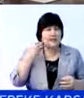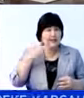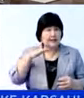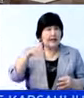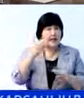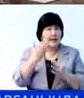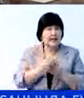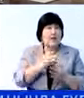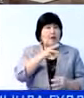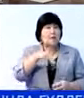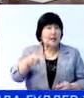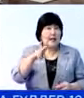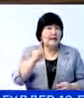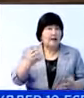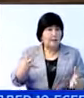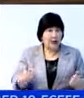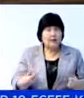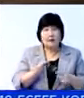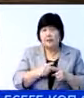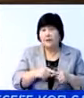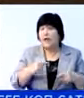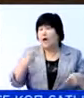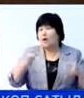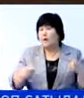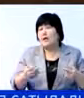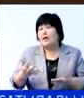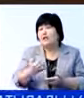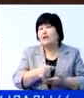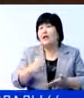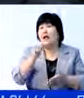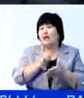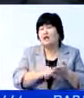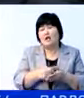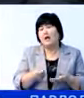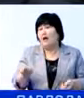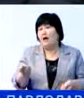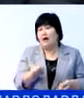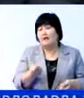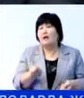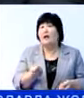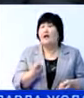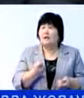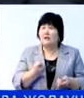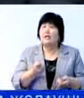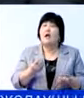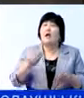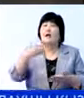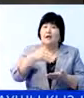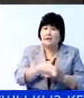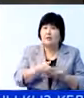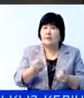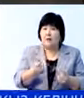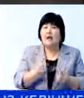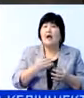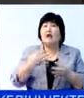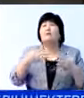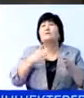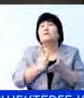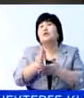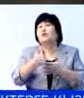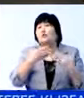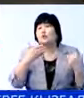несие миллиардтап алынды. Алайда парадокс, жиналған салық тым аз. Кіріс бар да шығыс жоқ демекші. 5 миллиардқа жуық